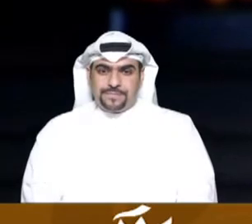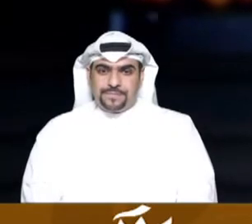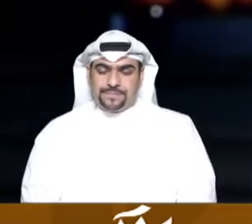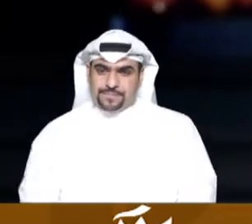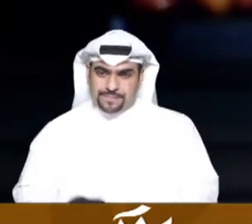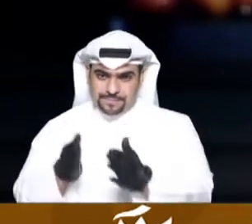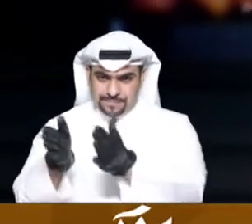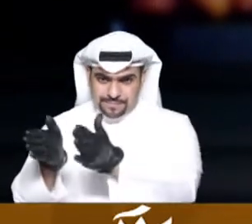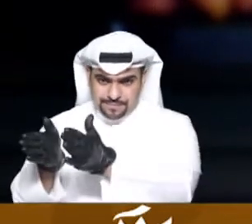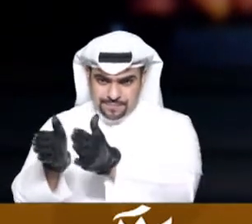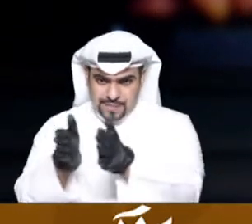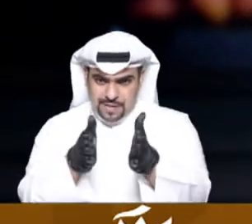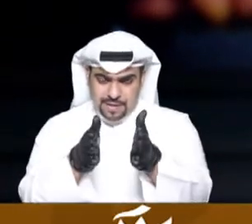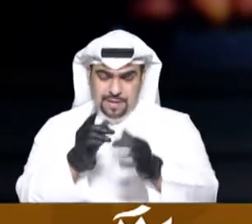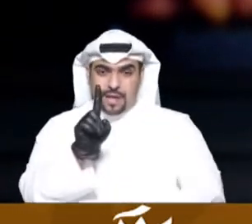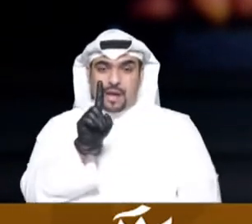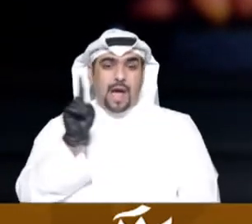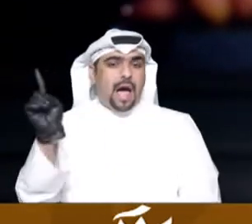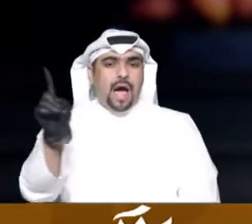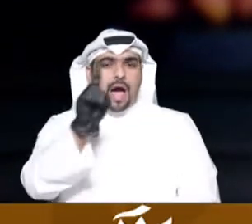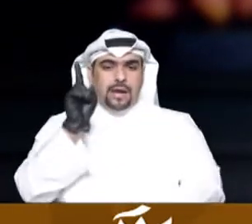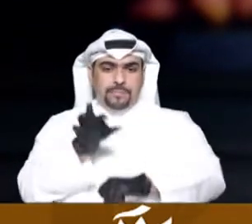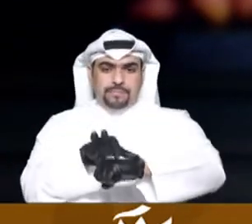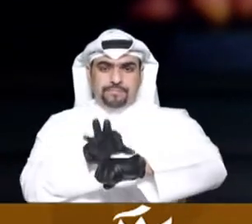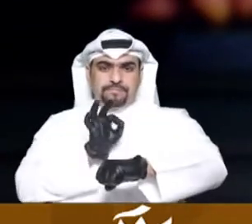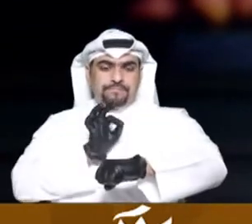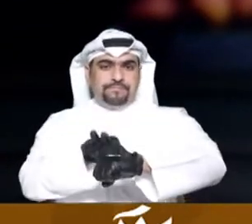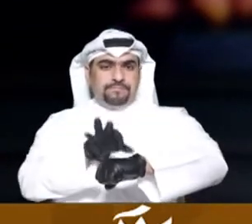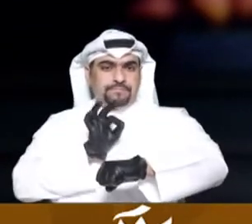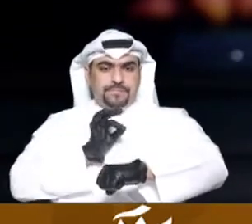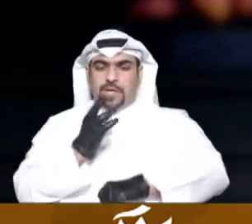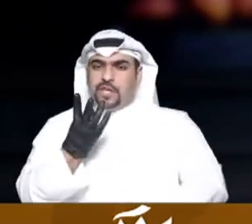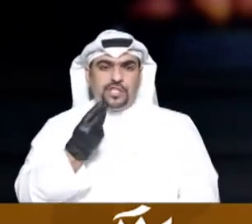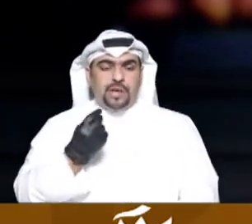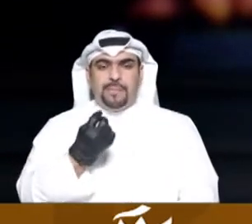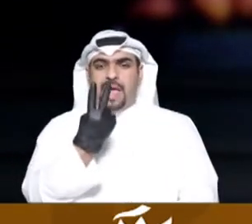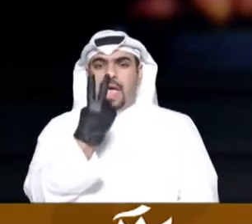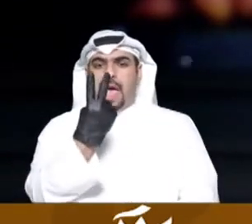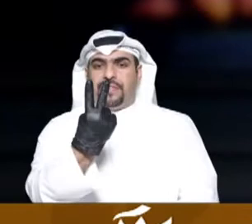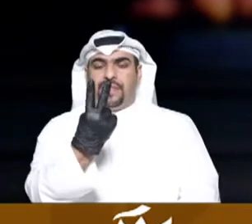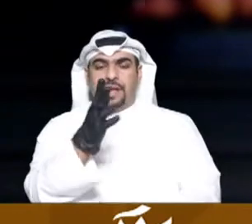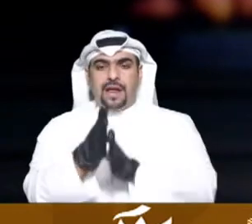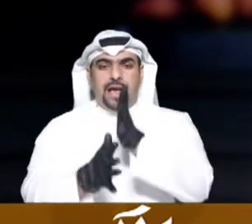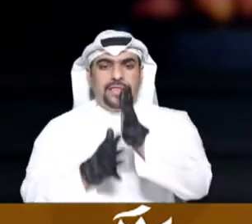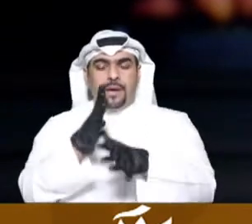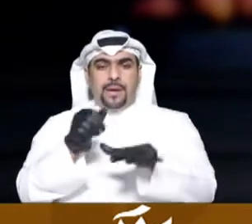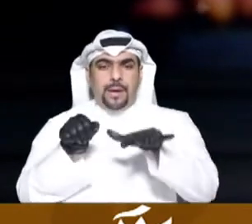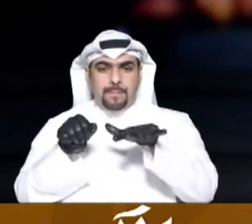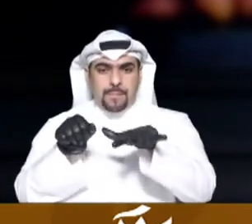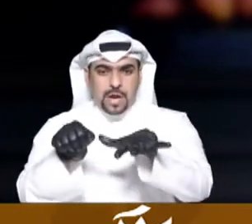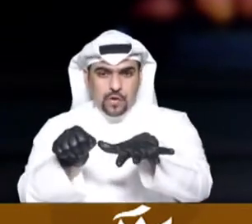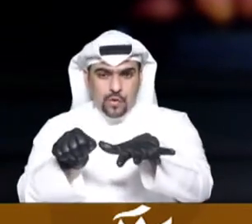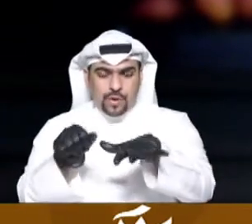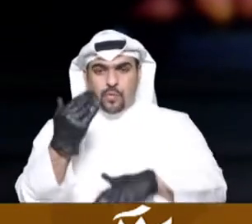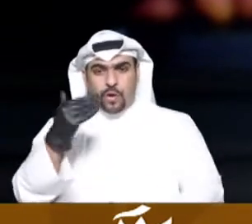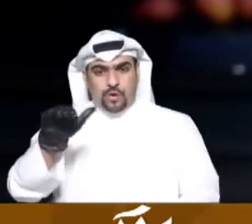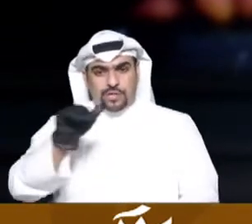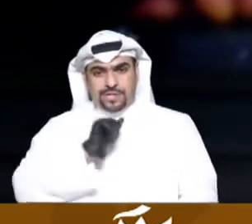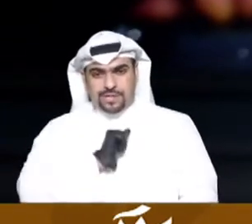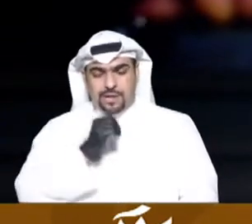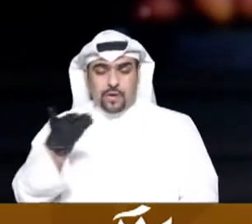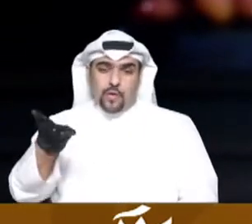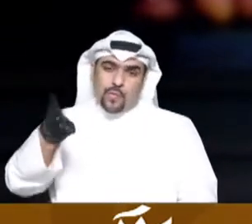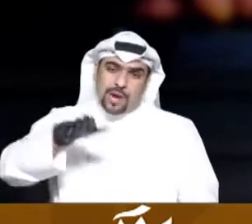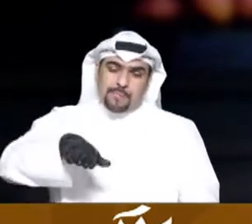تخطى عدد الإصابات حول العالم بكوفيد 19 حاجز 2.5 مليون حالة، فيما تجاوز عدد